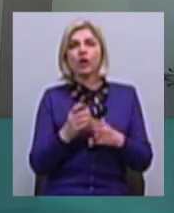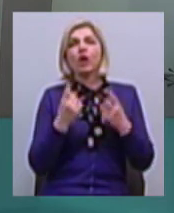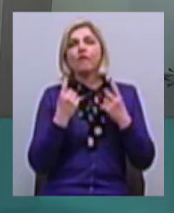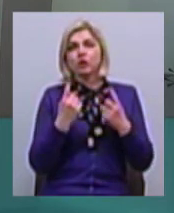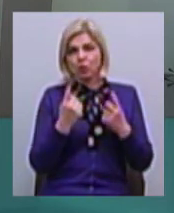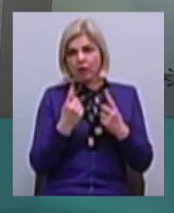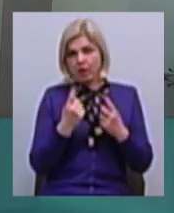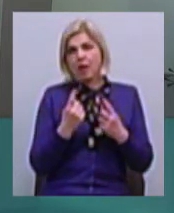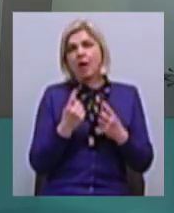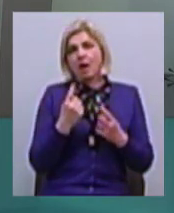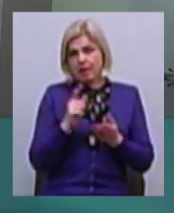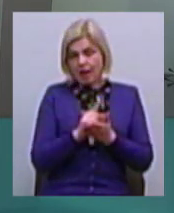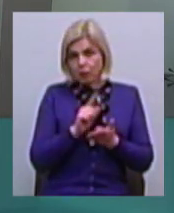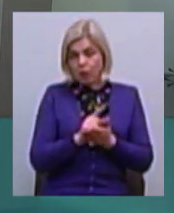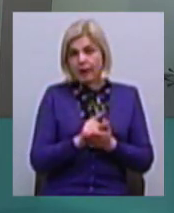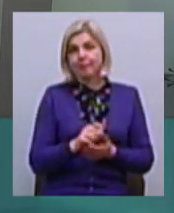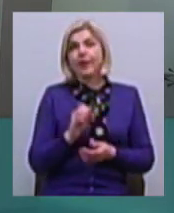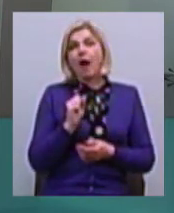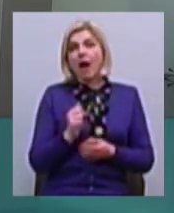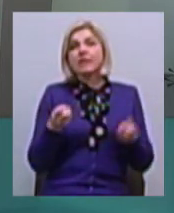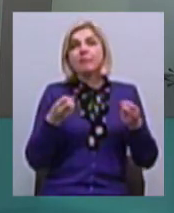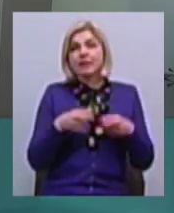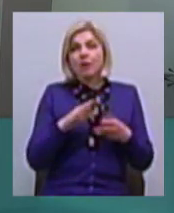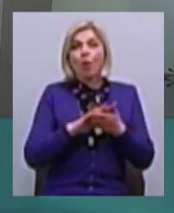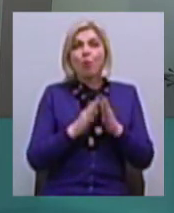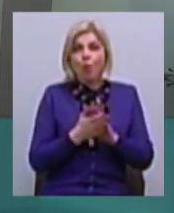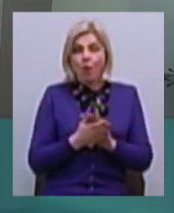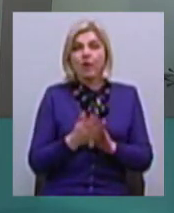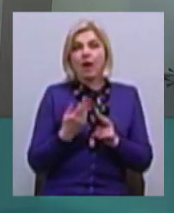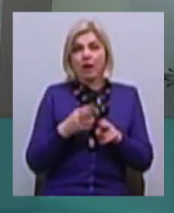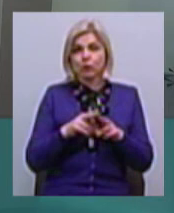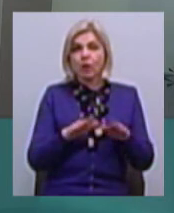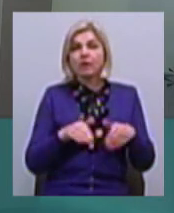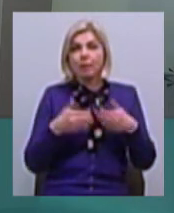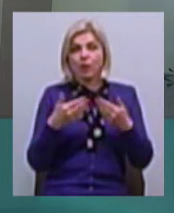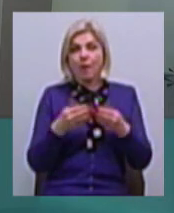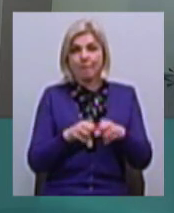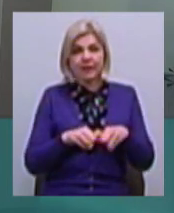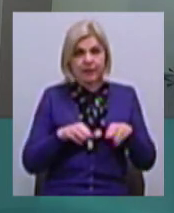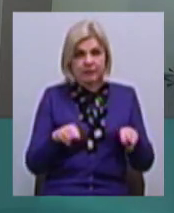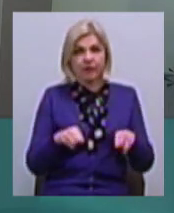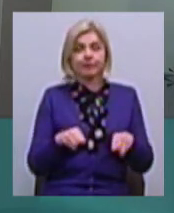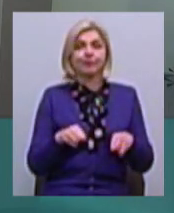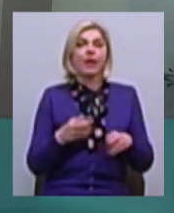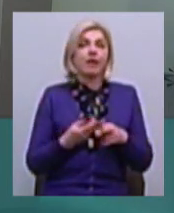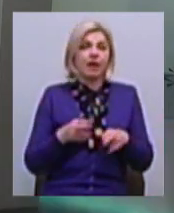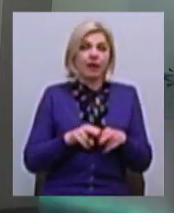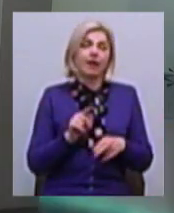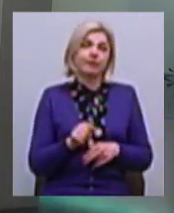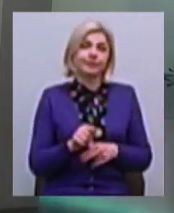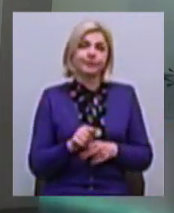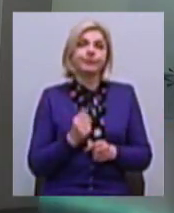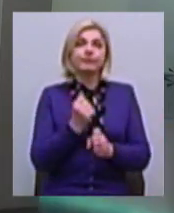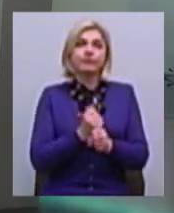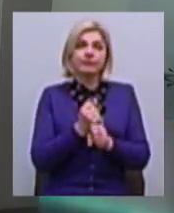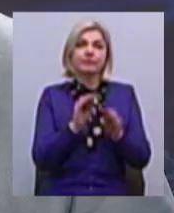вартістю. Концесійні умови, запропоновані, до речі, міністерством і офісом спільно, яке